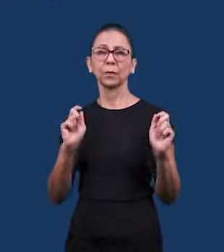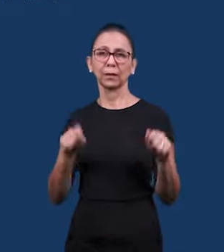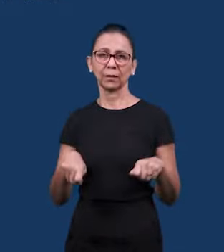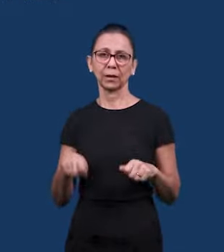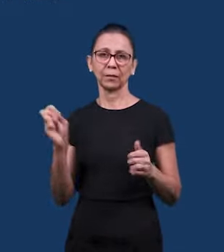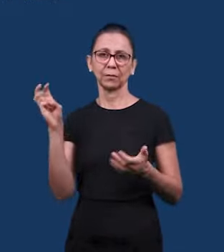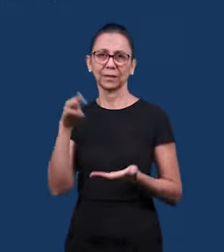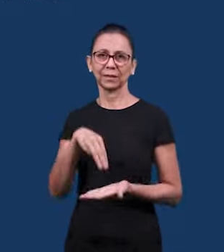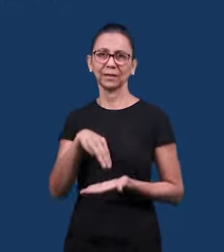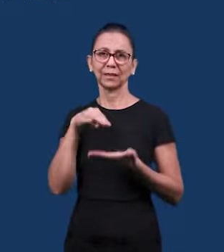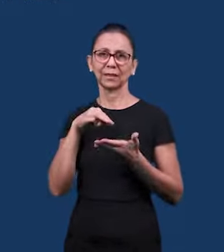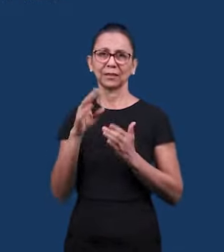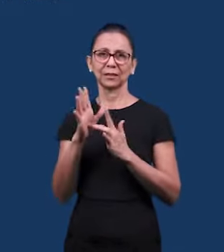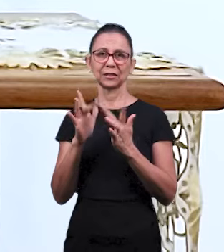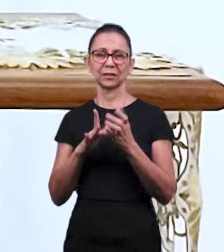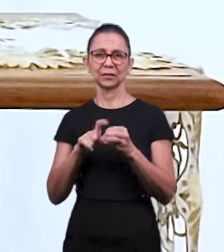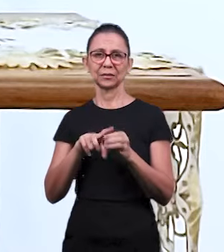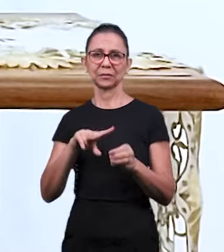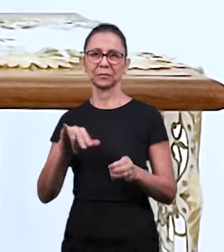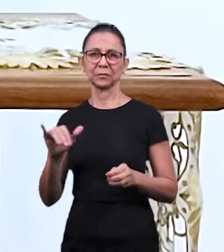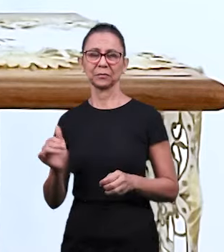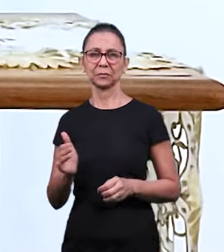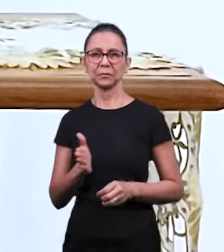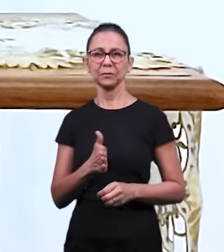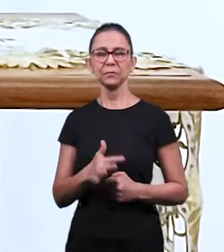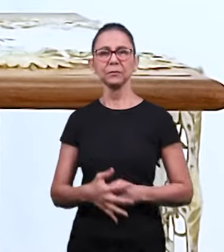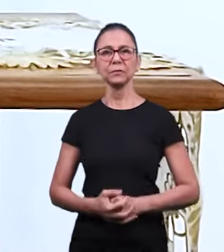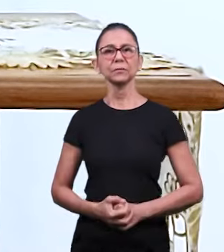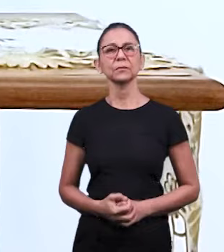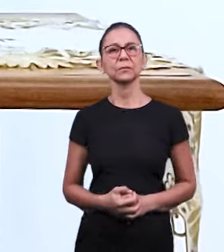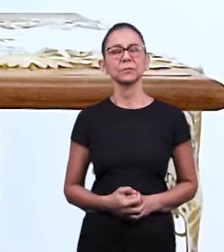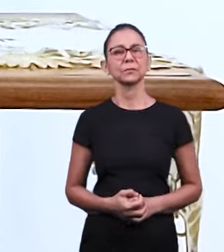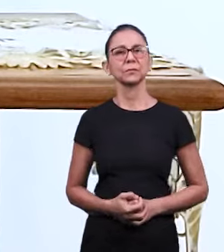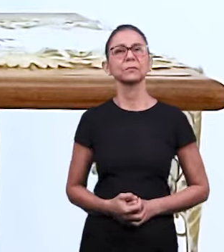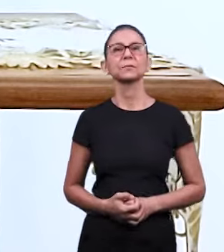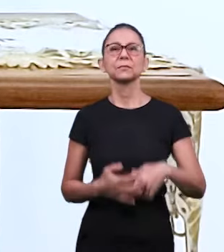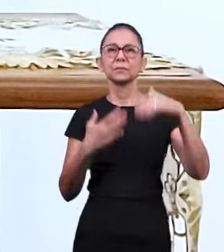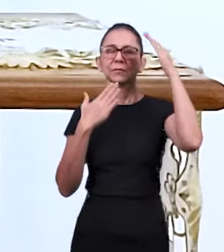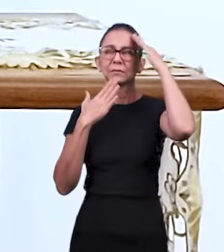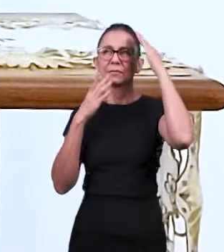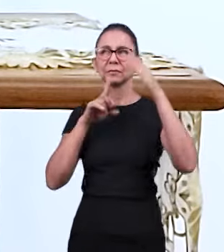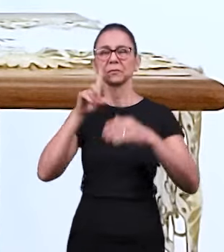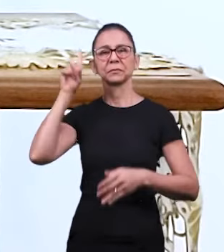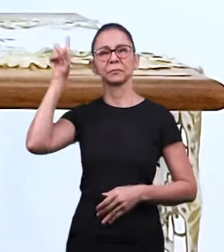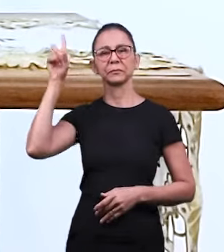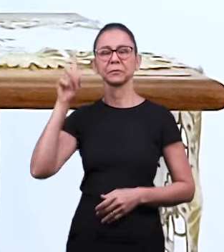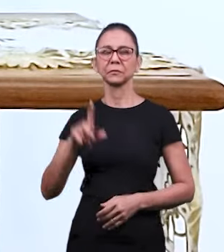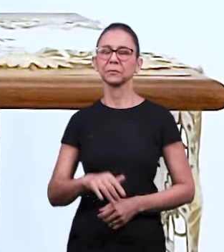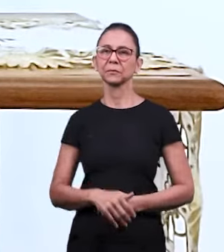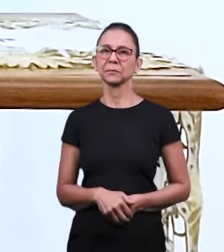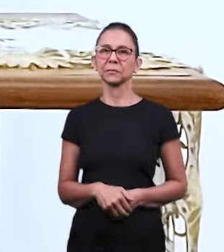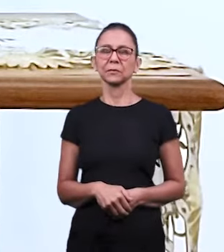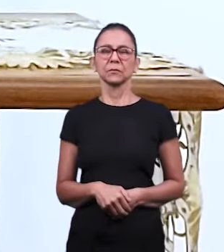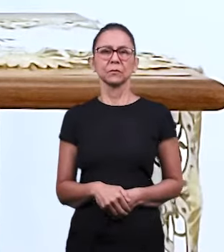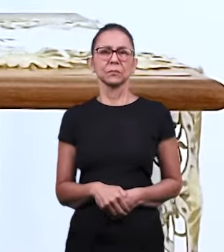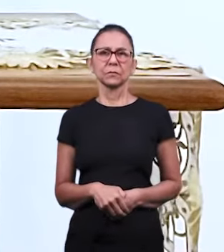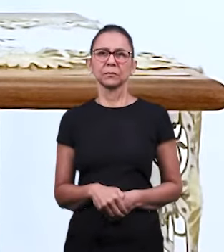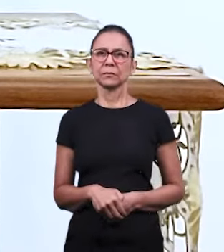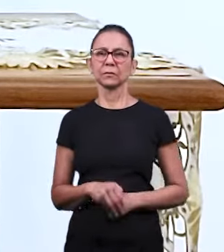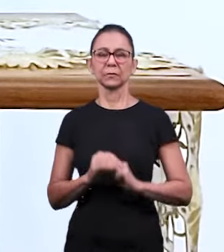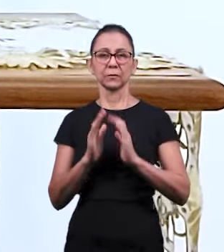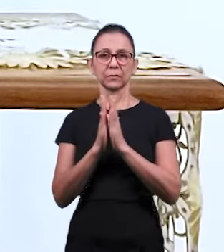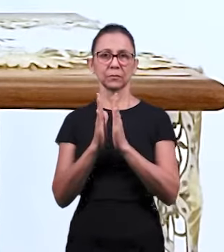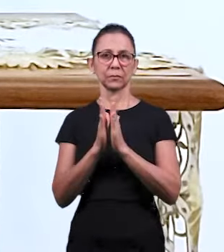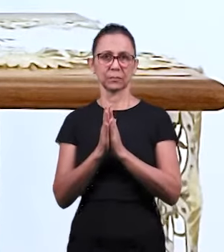Маранафа, Господь Иисус грядет. Слава Господу, благословен Господь. Мы сейчас помолимся в заключении